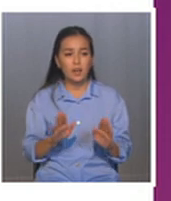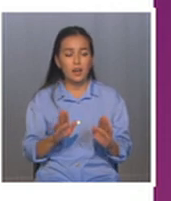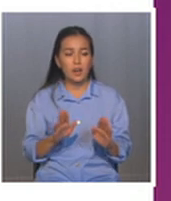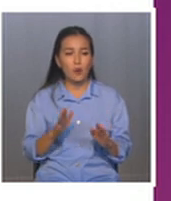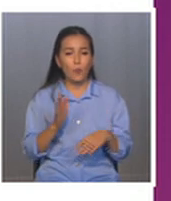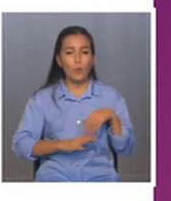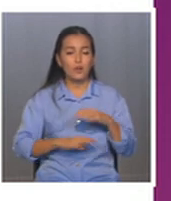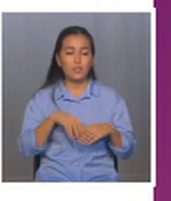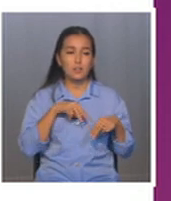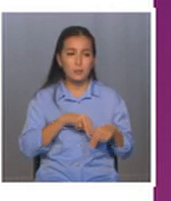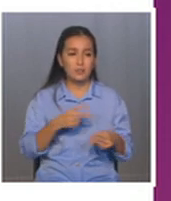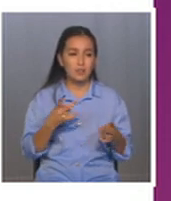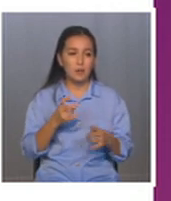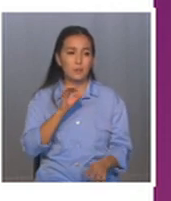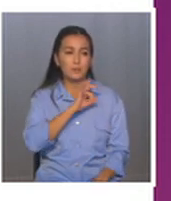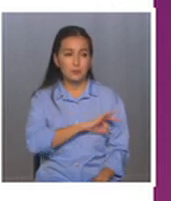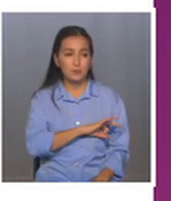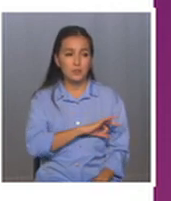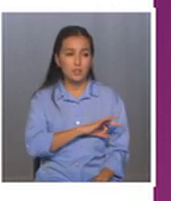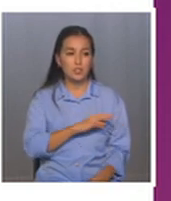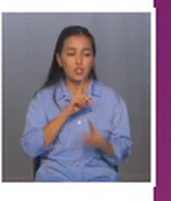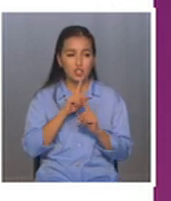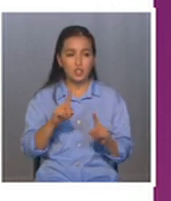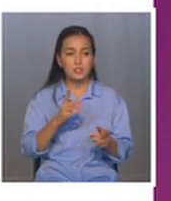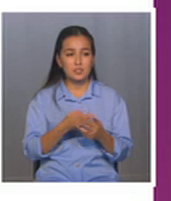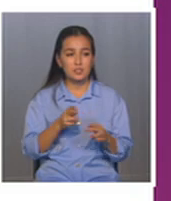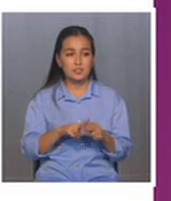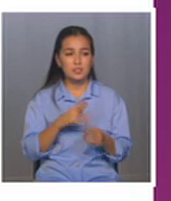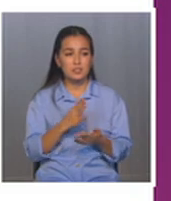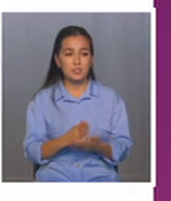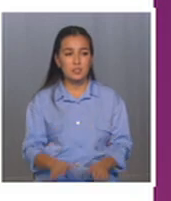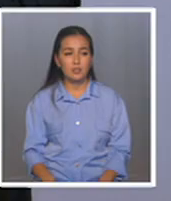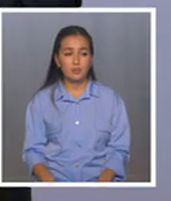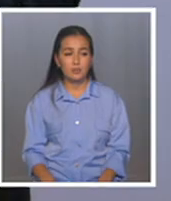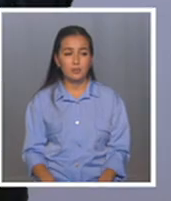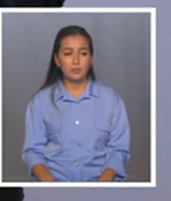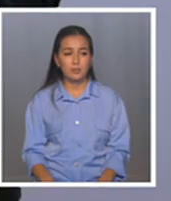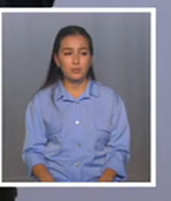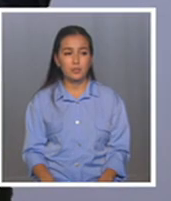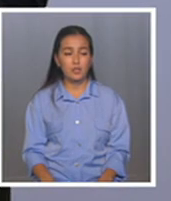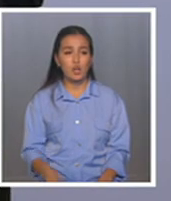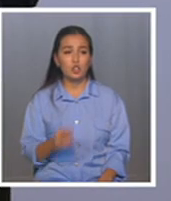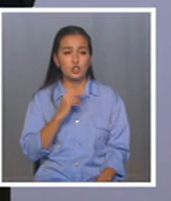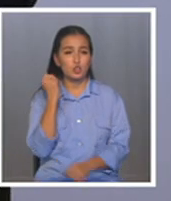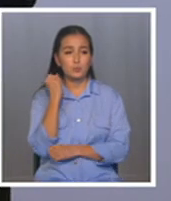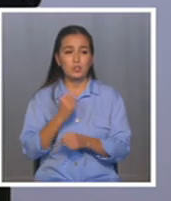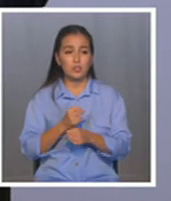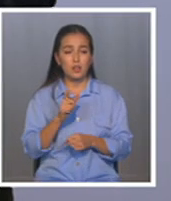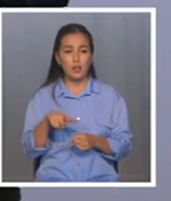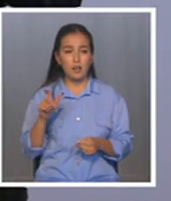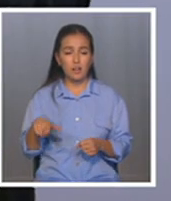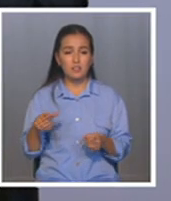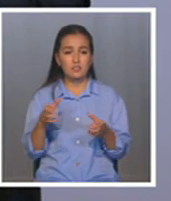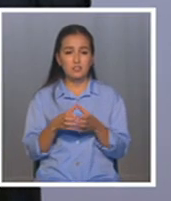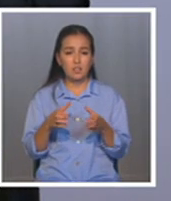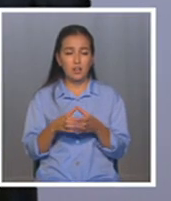еңбегін қолдануымен ерекшеленіп қалған болатын. Жұмысшылар табының саны